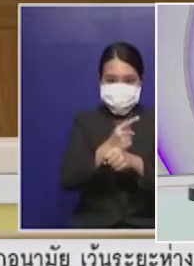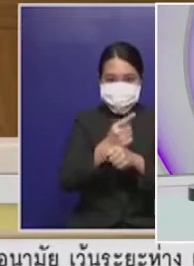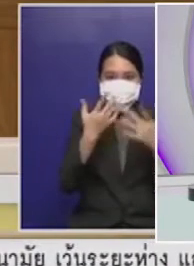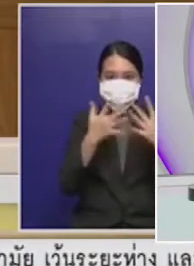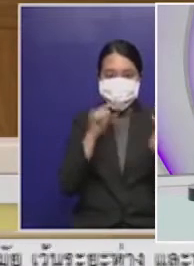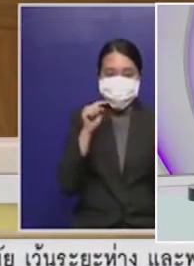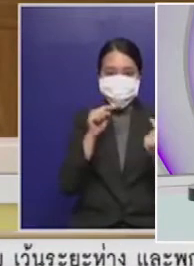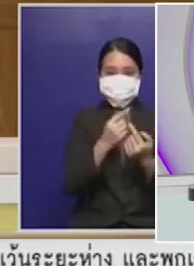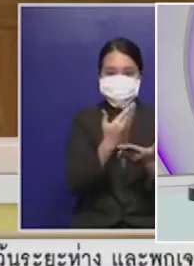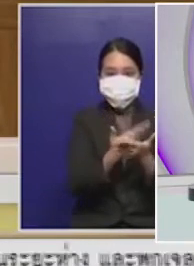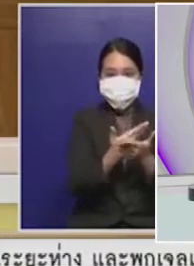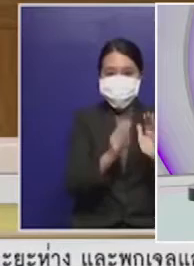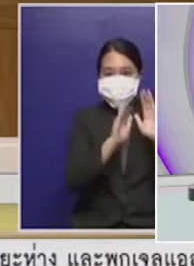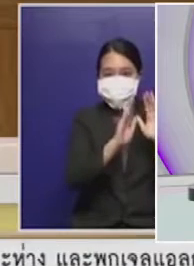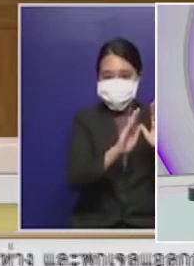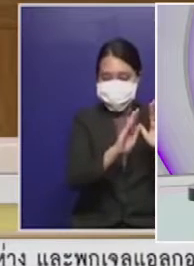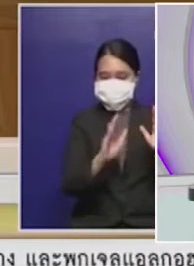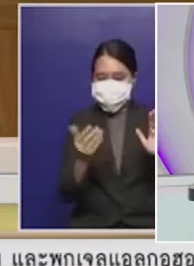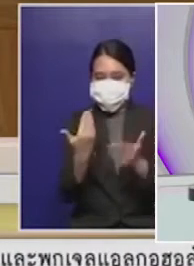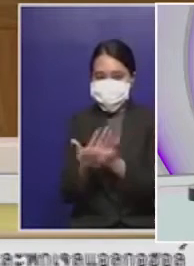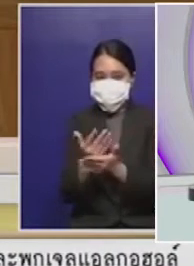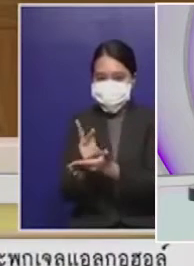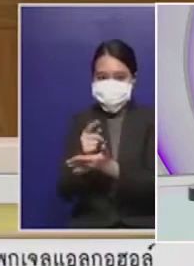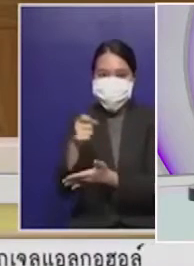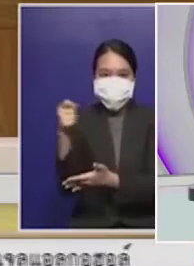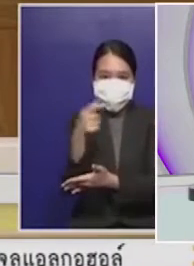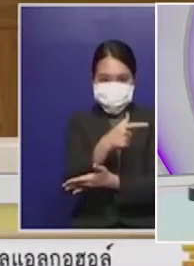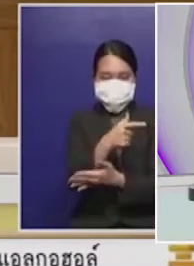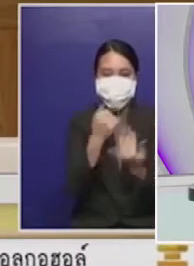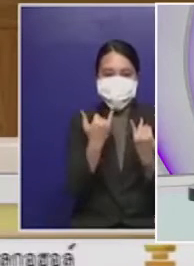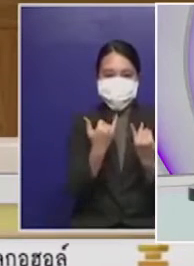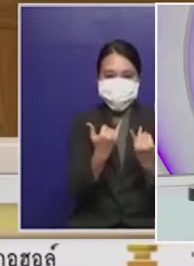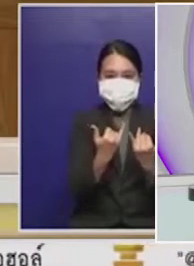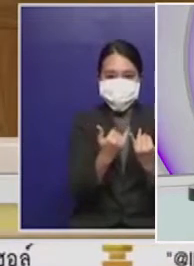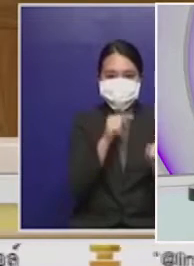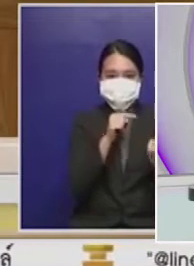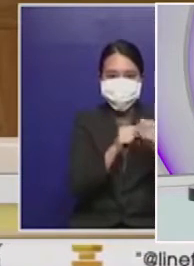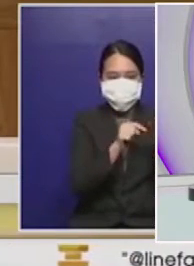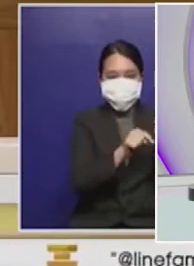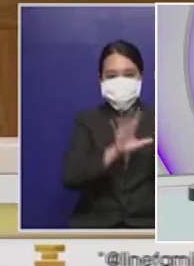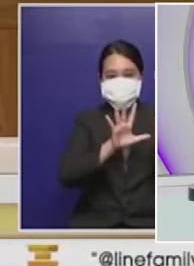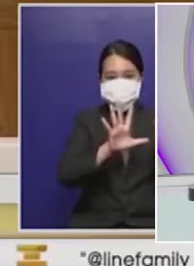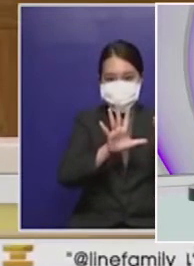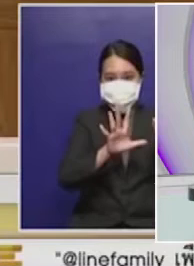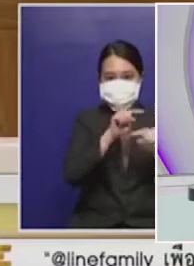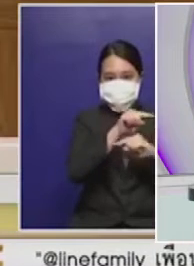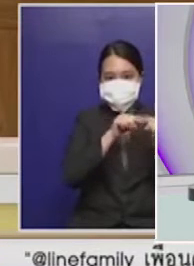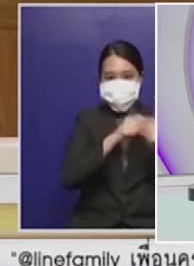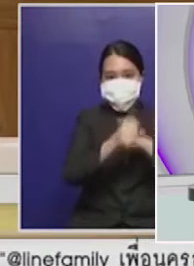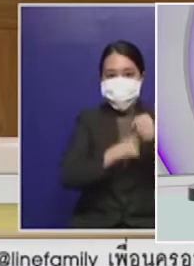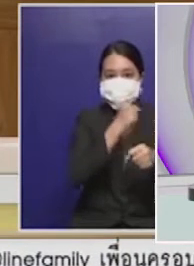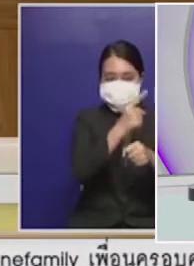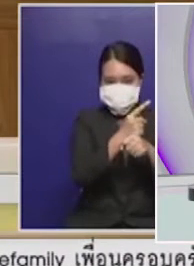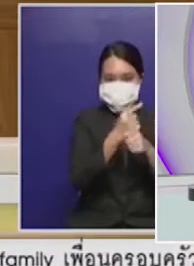ครับค่ะซึ่งก็มีทั้งส.สทั้งฝ่ายค้าแล้วก็ฝ่ายรัฐบาลเนี่ยนะคะลุกขึ้นอภิปรายพรบนี้อย่างกว้างพรกนี่อย่างกว้างขวางนะ